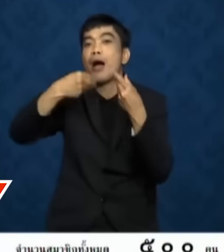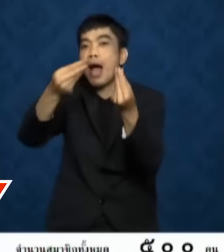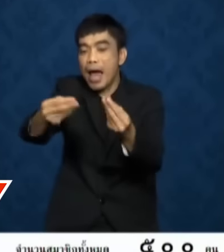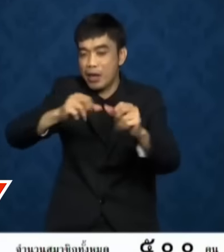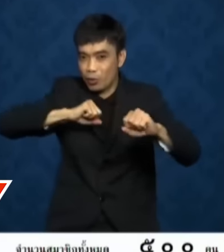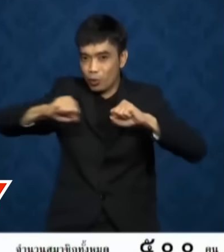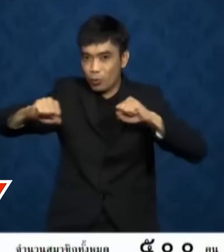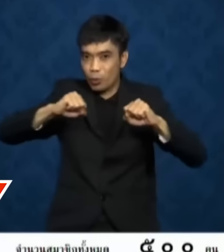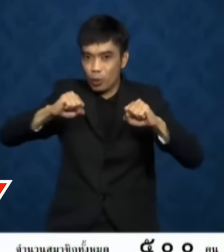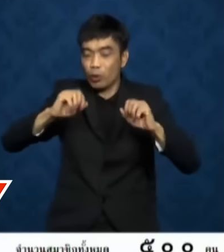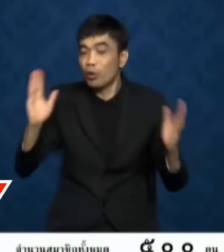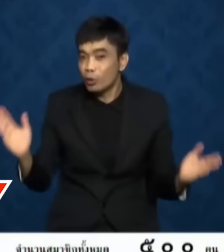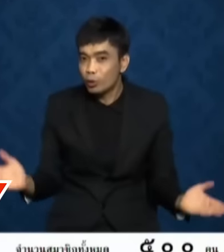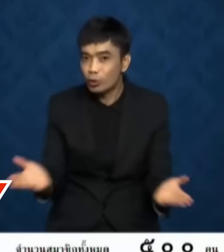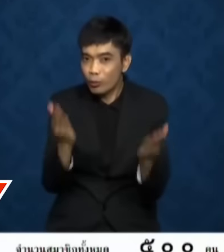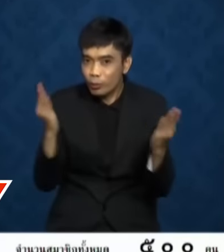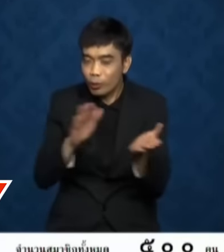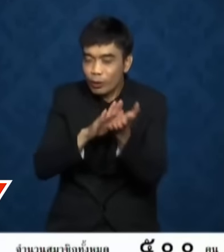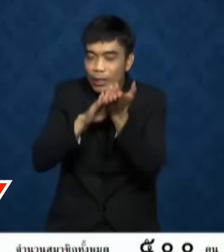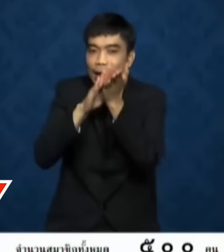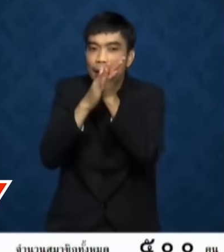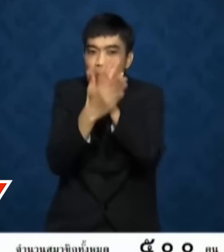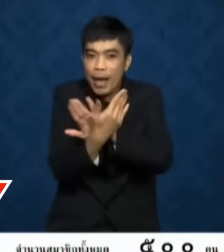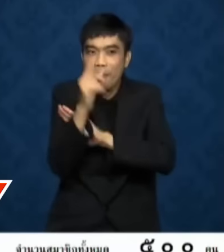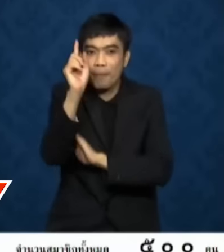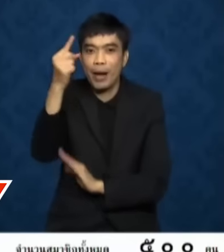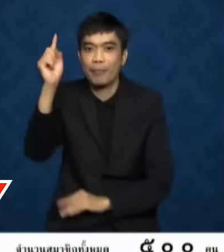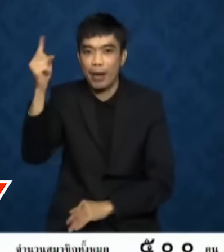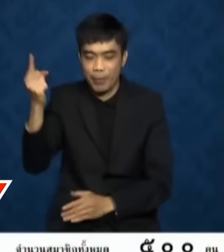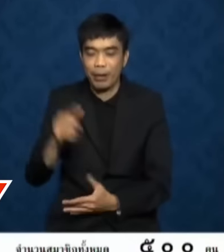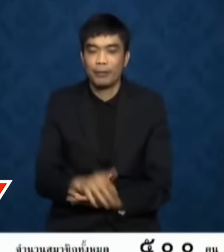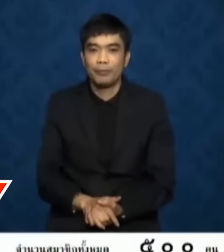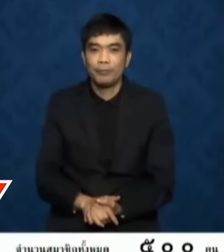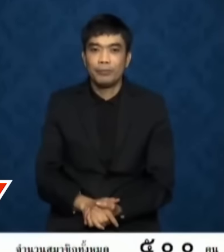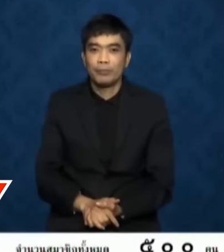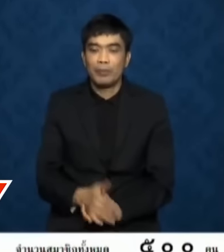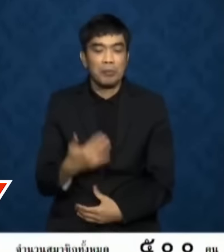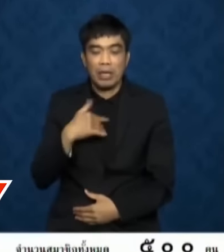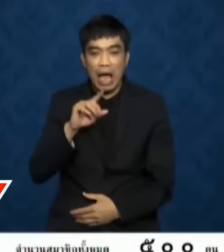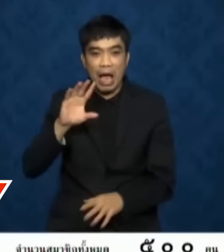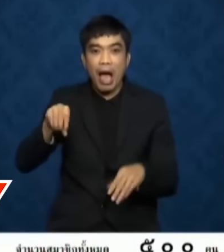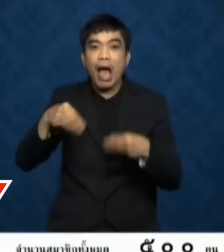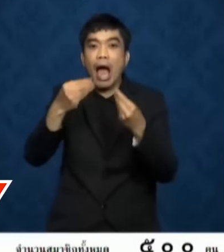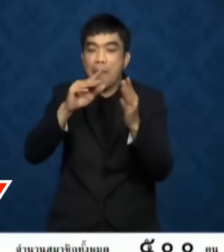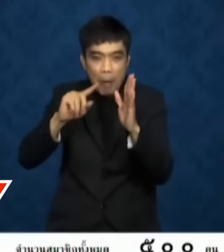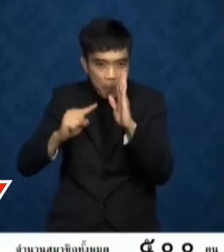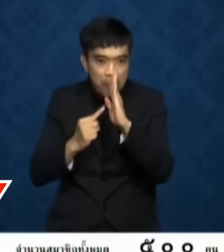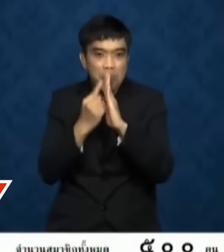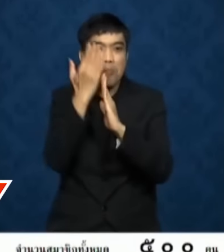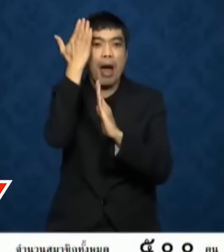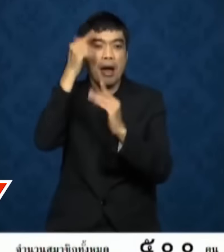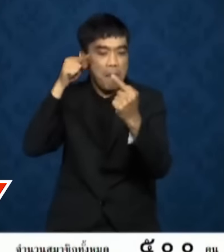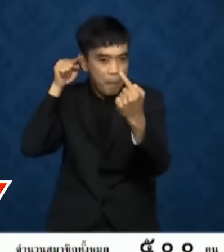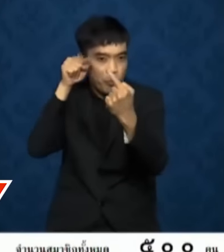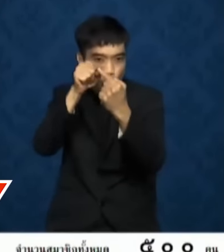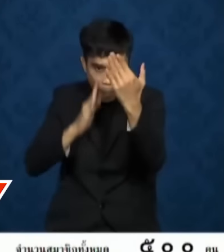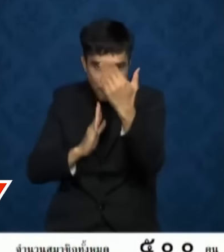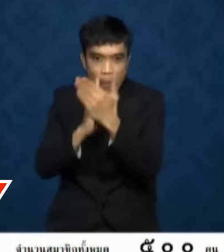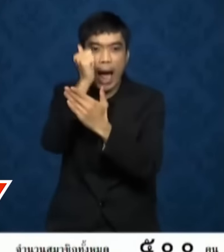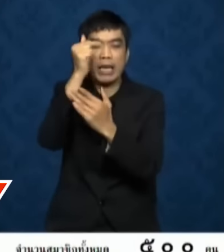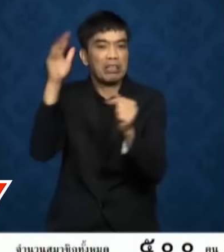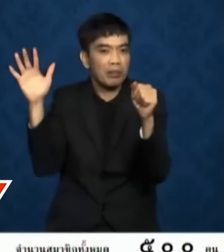นในการผลักดันการเปลี่ยนแปลงแน่นอนว่าตรงนี้ไม่สามารถเกิดขึ้นได้เต็มที่ครับหากเราไม่มีการปฏิรูปการศึกษาและจัดท